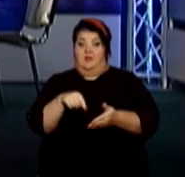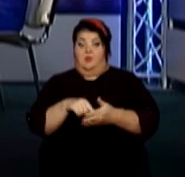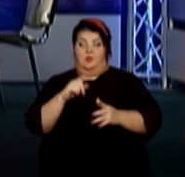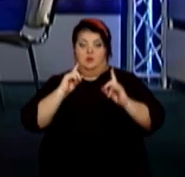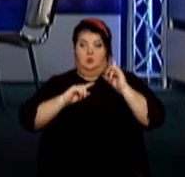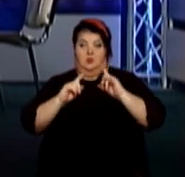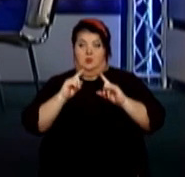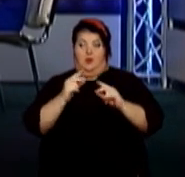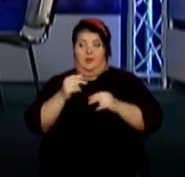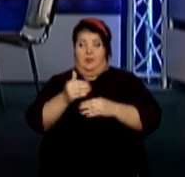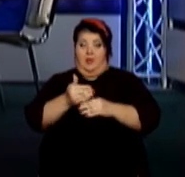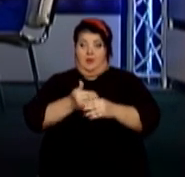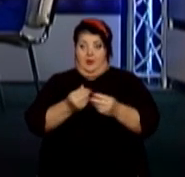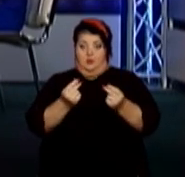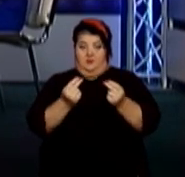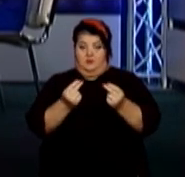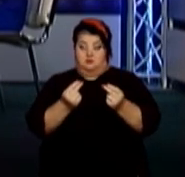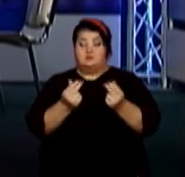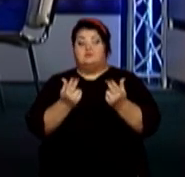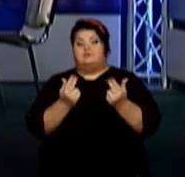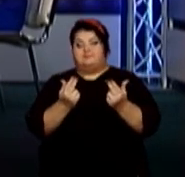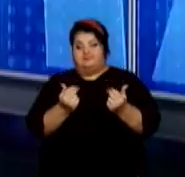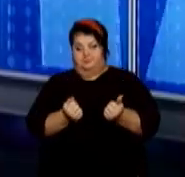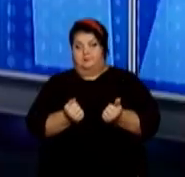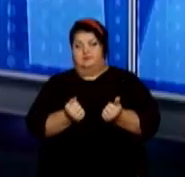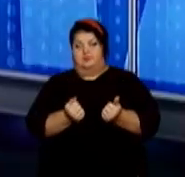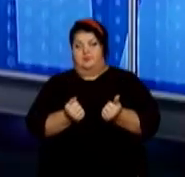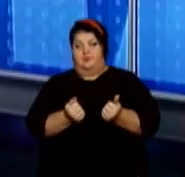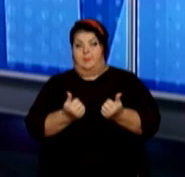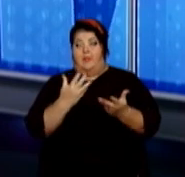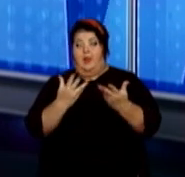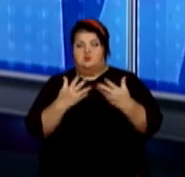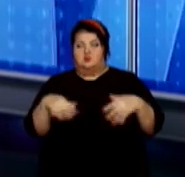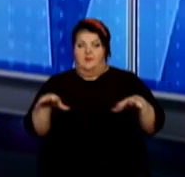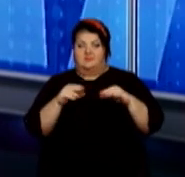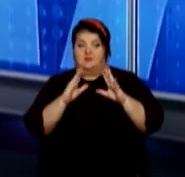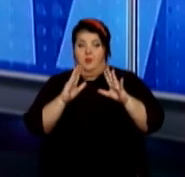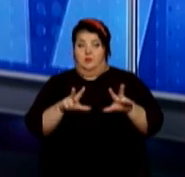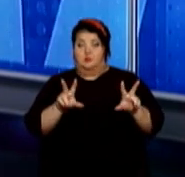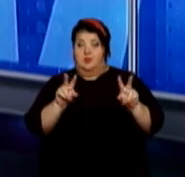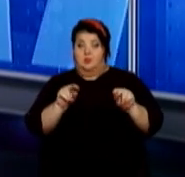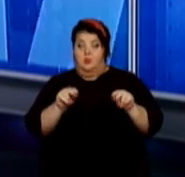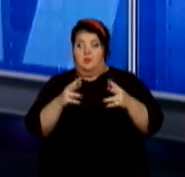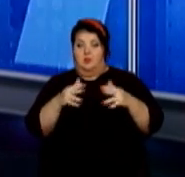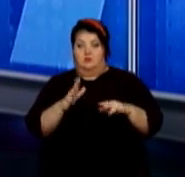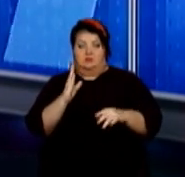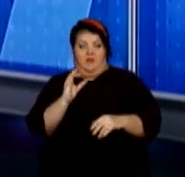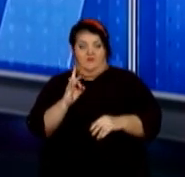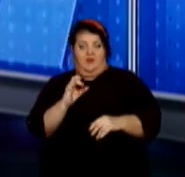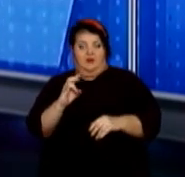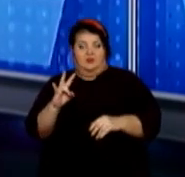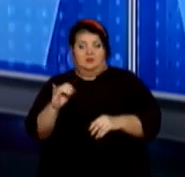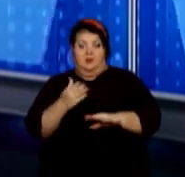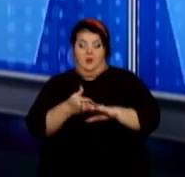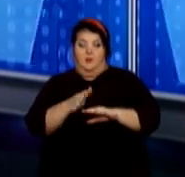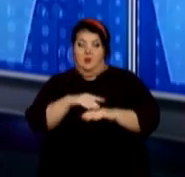на увазі грантові гроші? Це вже грантові кошти. Якщо все буде добре, то вже в вересні ці велосипеди Полтавська